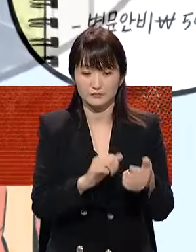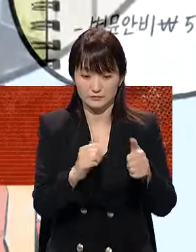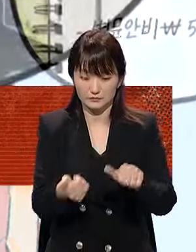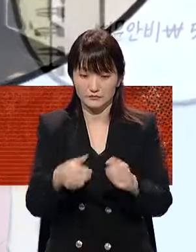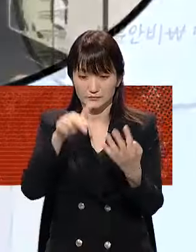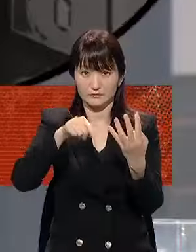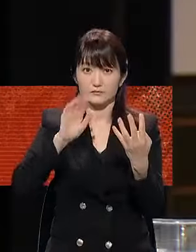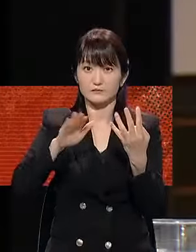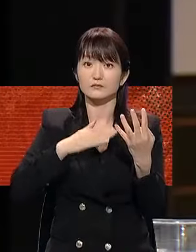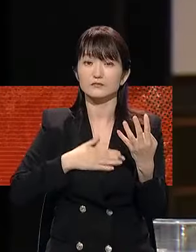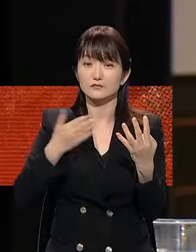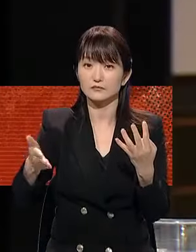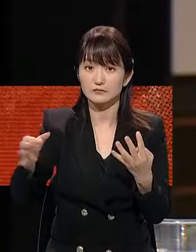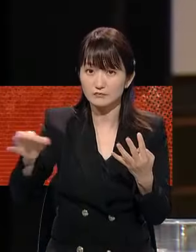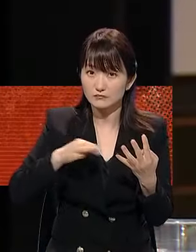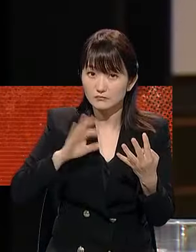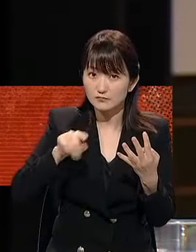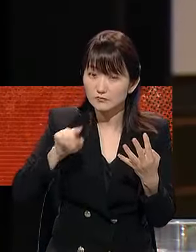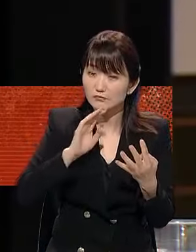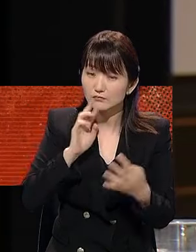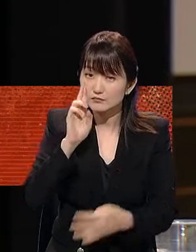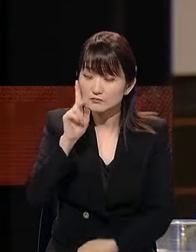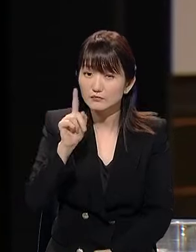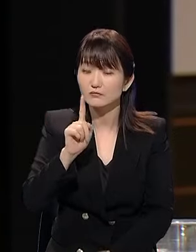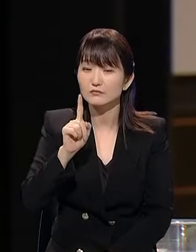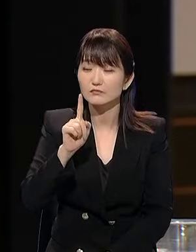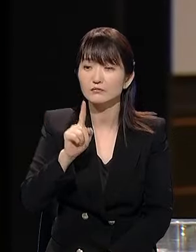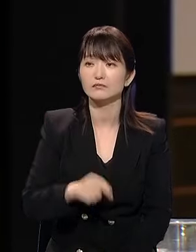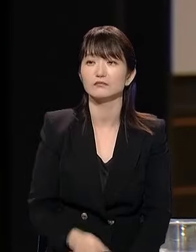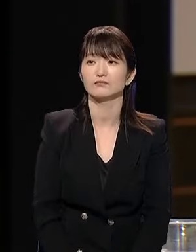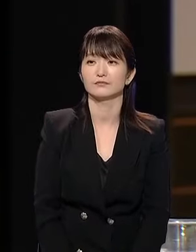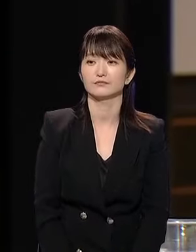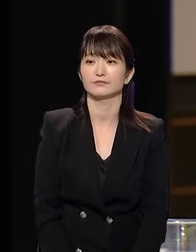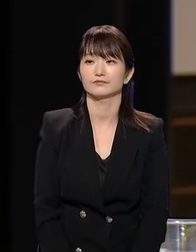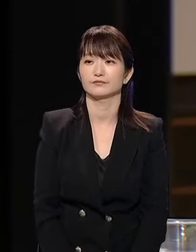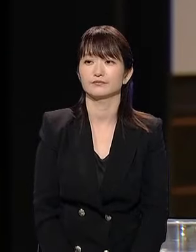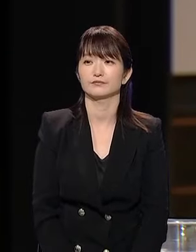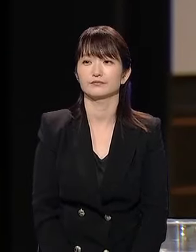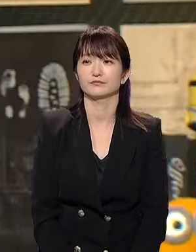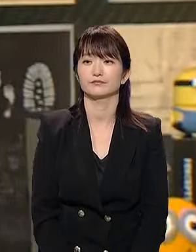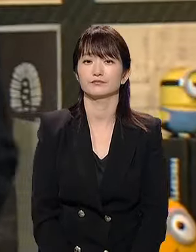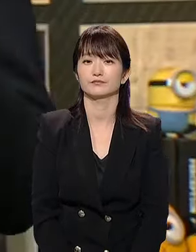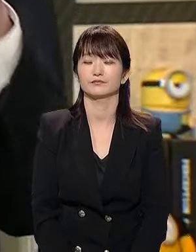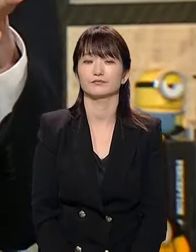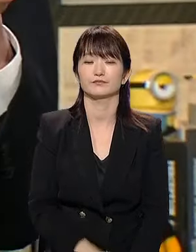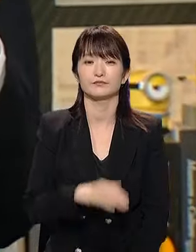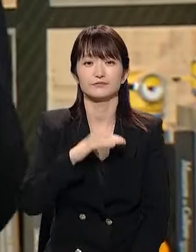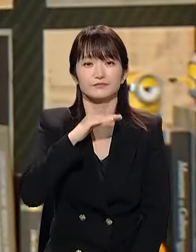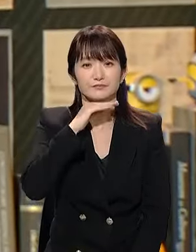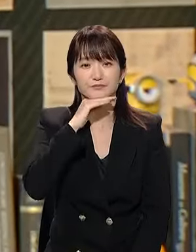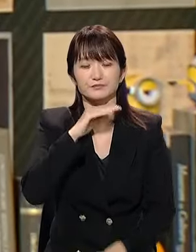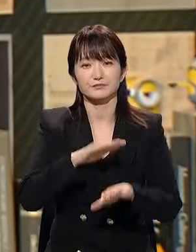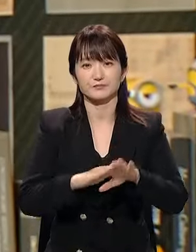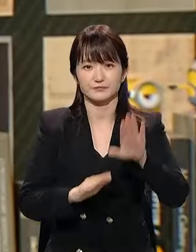알렸다고 경조사비를 못 준다고 하는데 이게 만든 건가요라고 질문을 보내왔습니다 그렇군요 자 기다리고 기다리셨던 퓨처 핸접